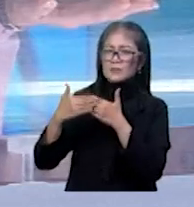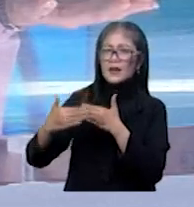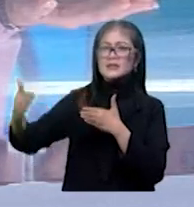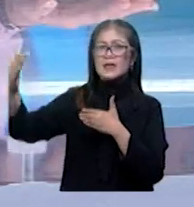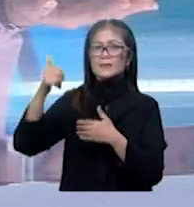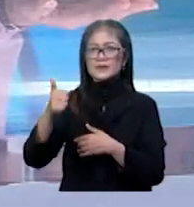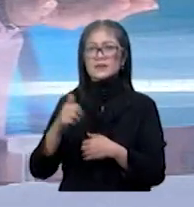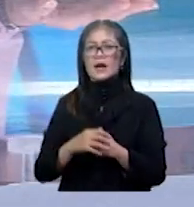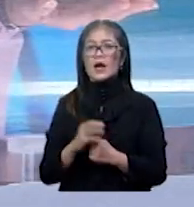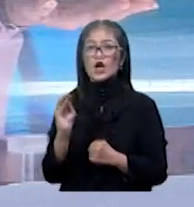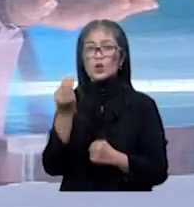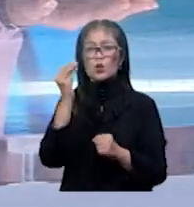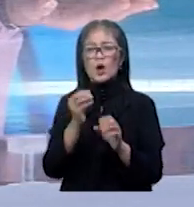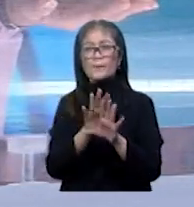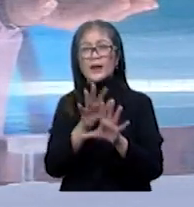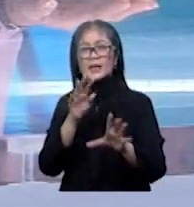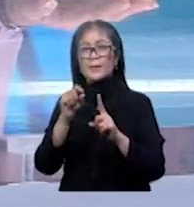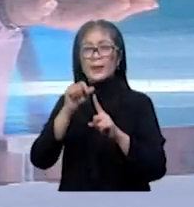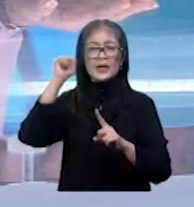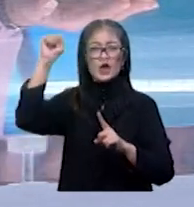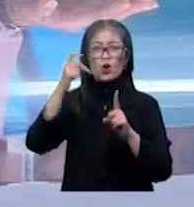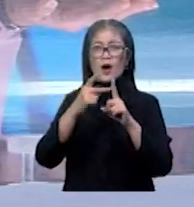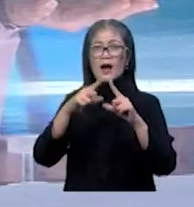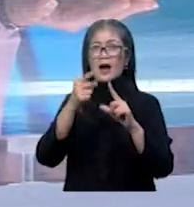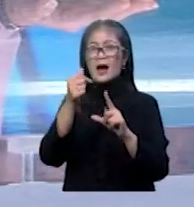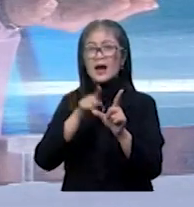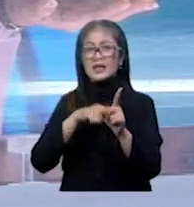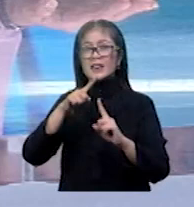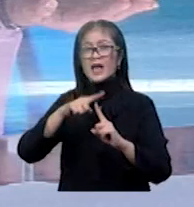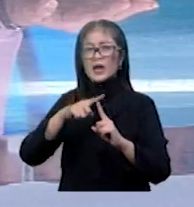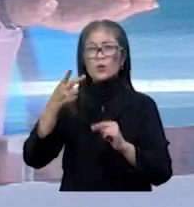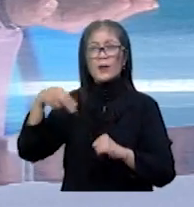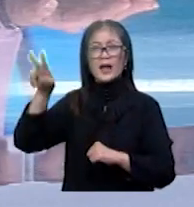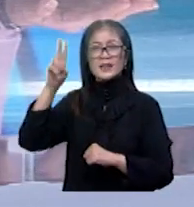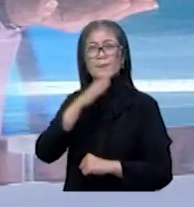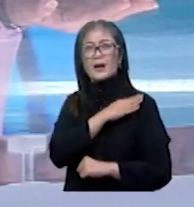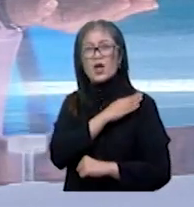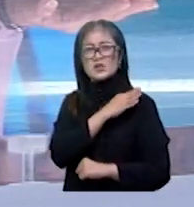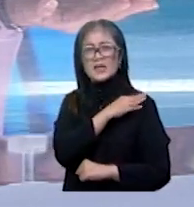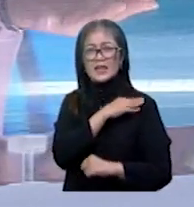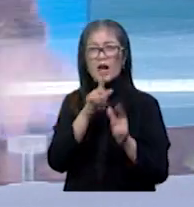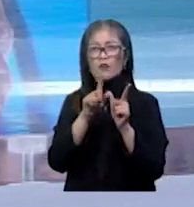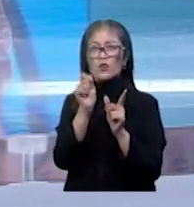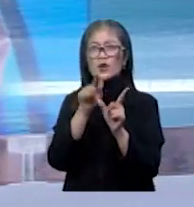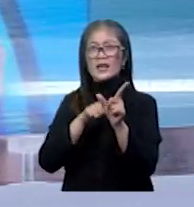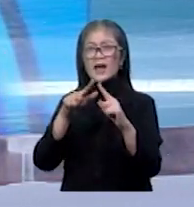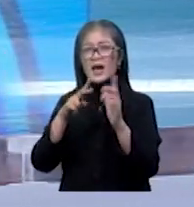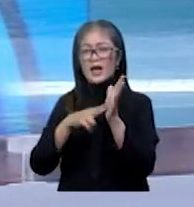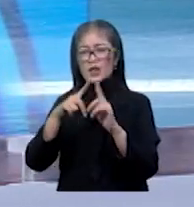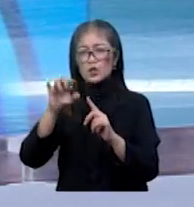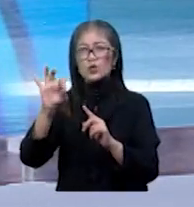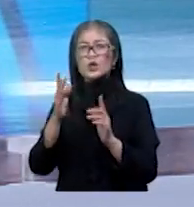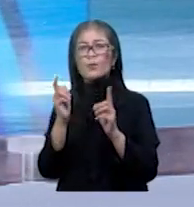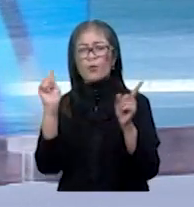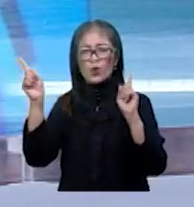Pemirsa, Ketua Umum DPP Partai Perindo Haritanu Sudibyo melantik Mayjen TNI Purnawirawan Wuryanto sebagai Ketua DPW Partai